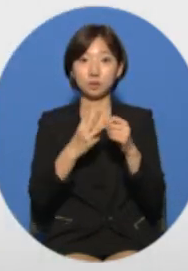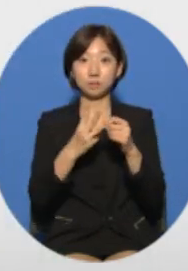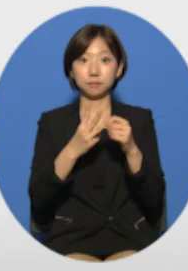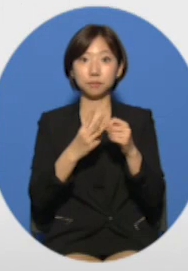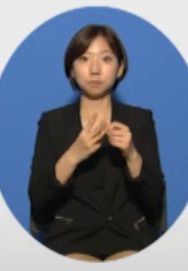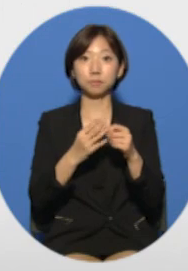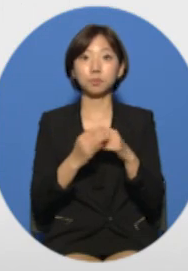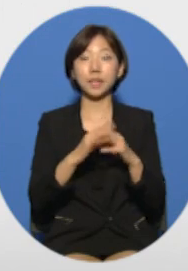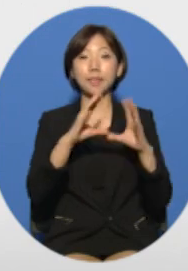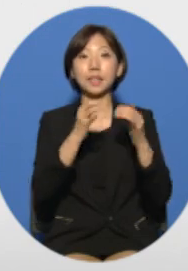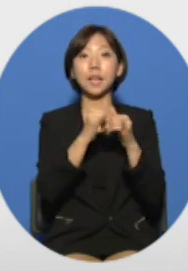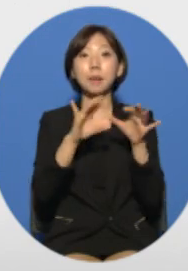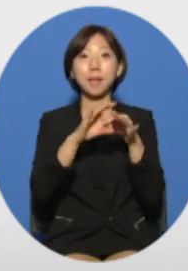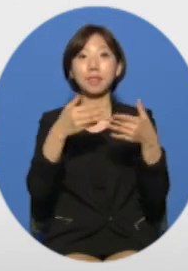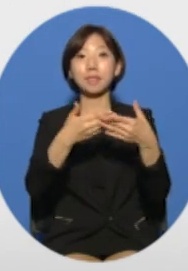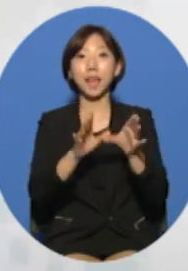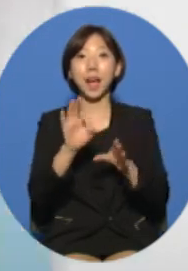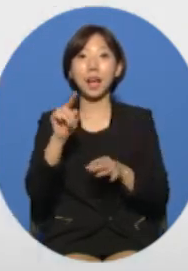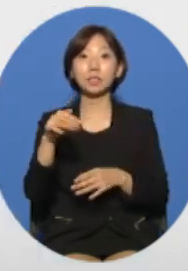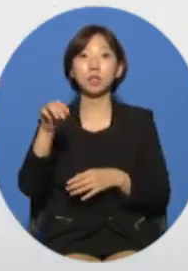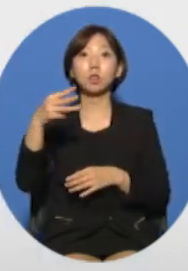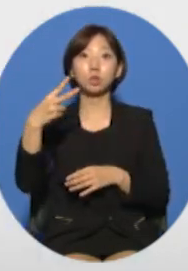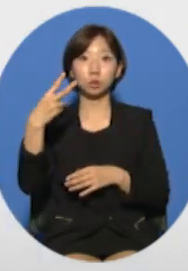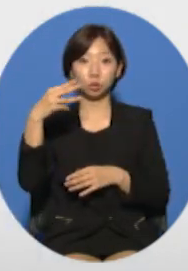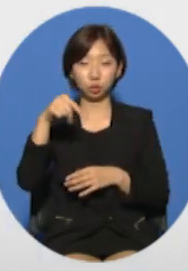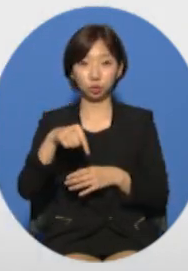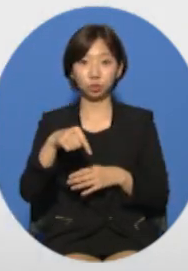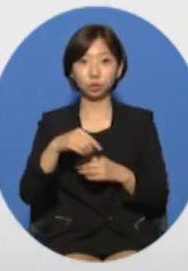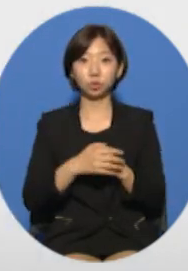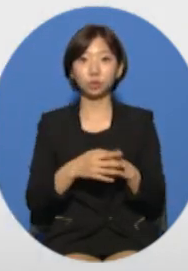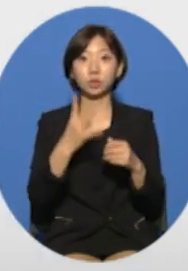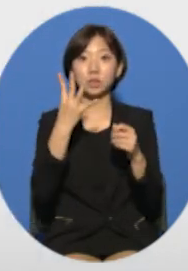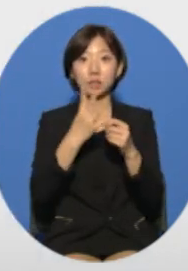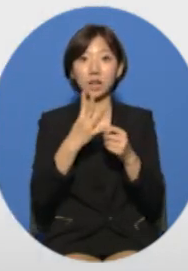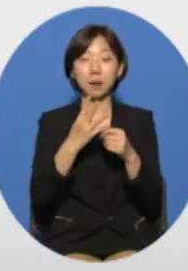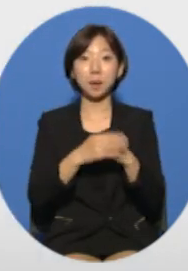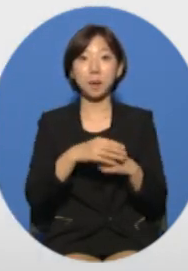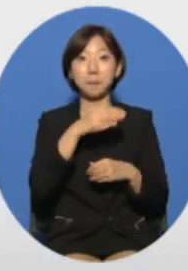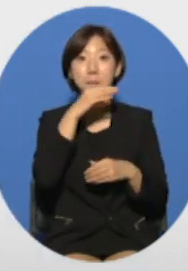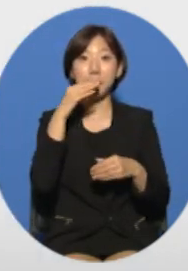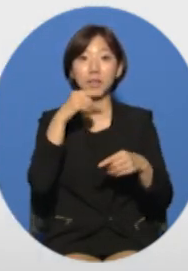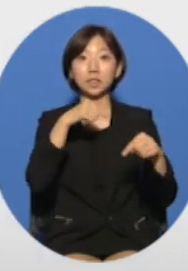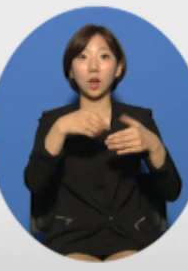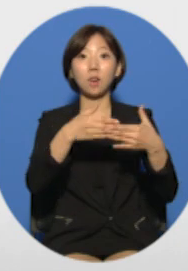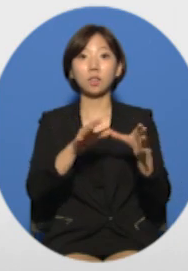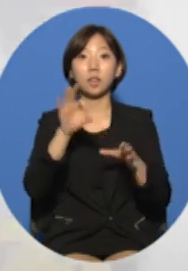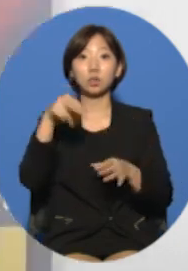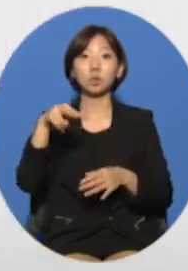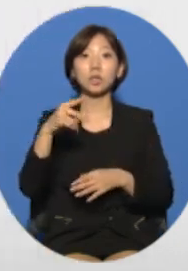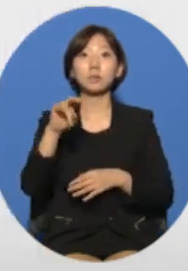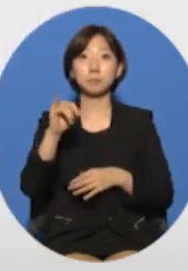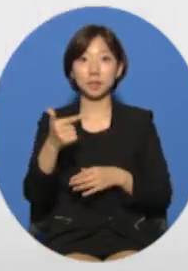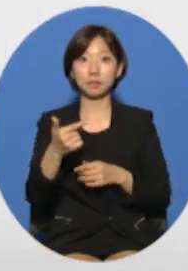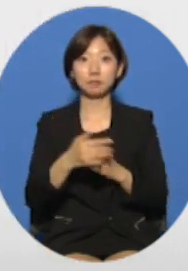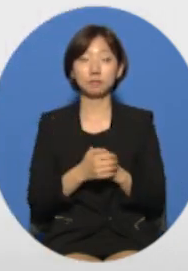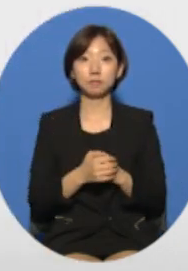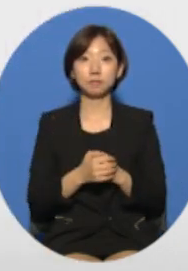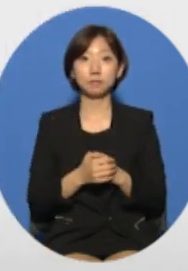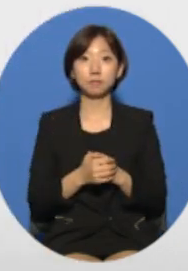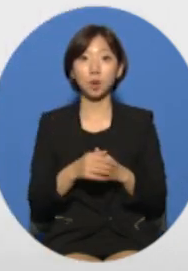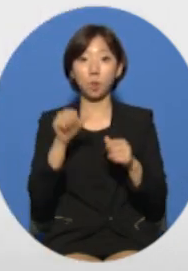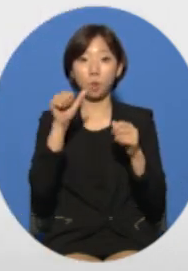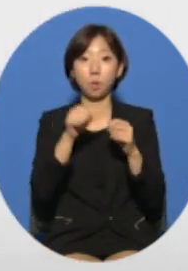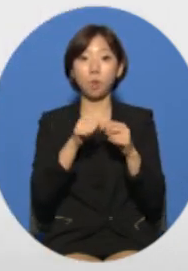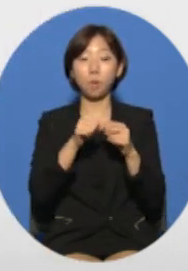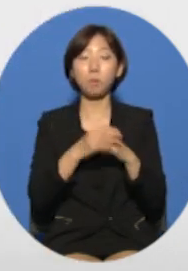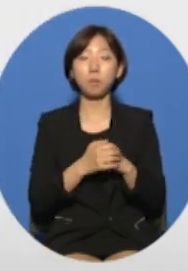기호 3번 국민의당 안철수 후보, 기호 4번 바른정당 유승민 후보,